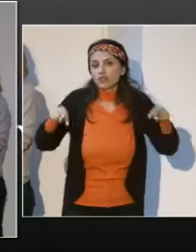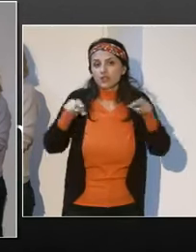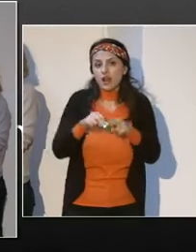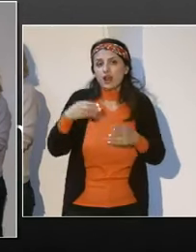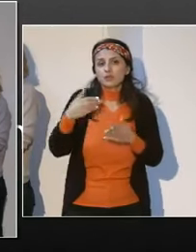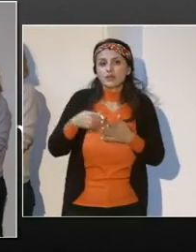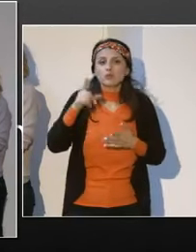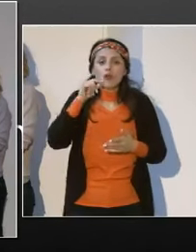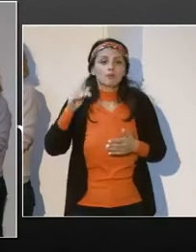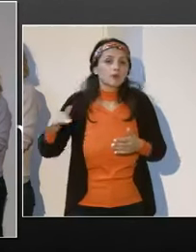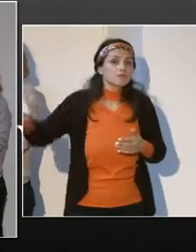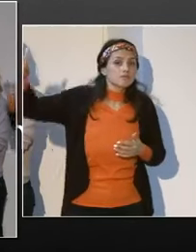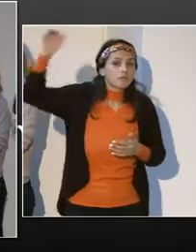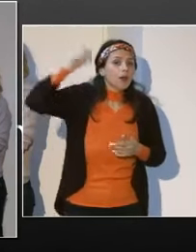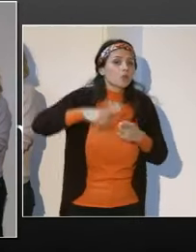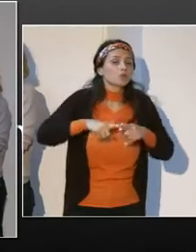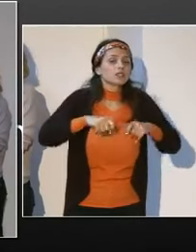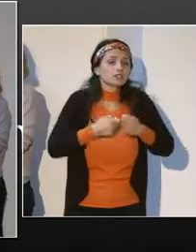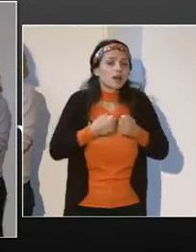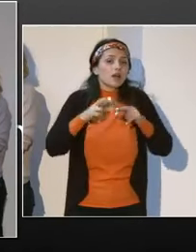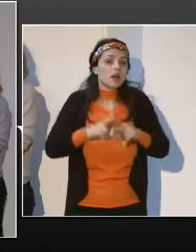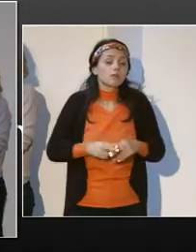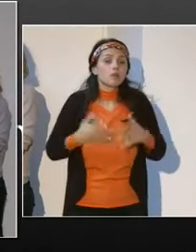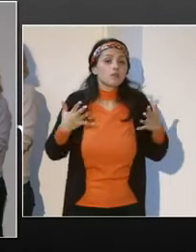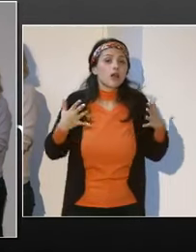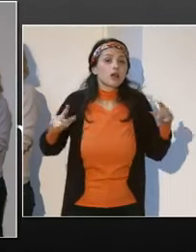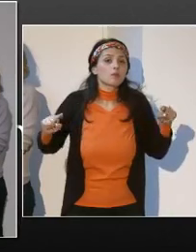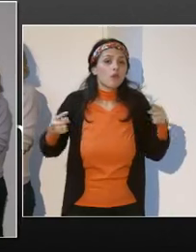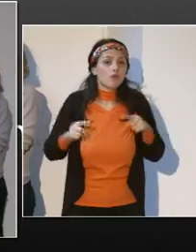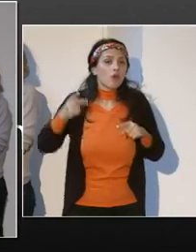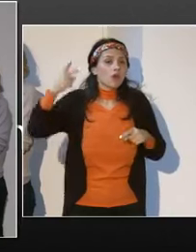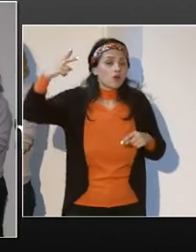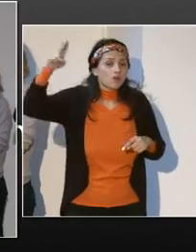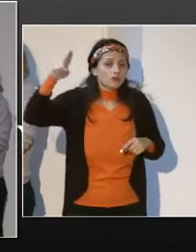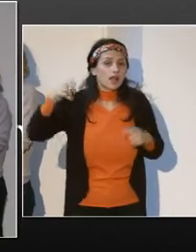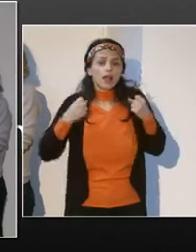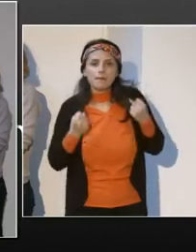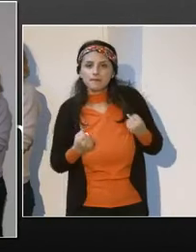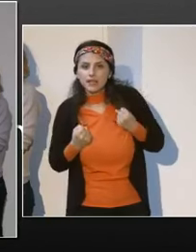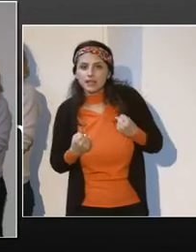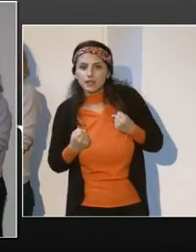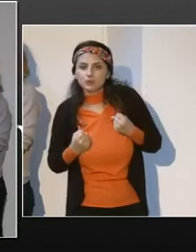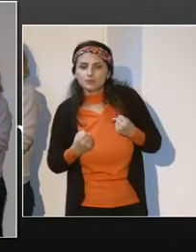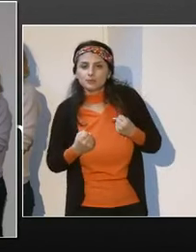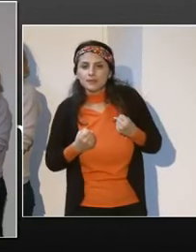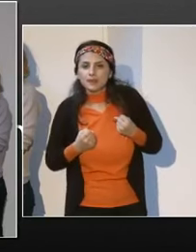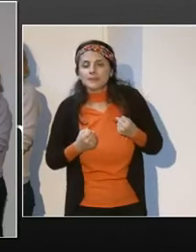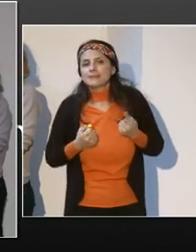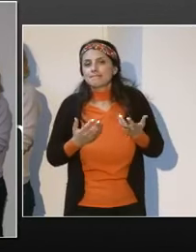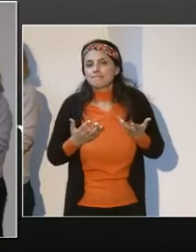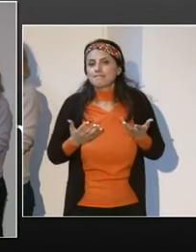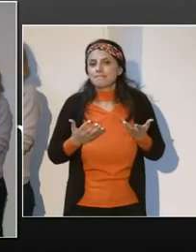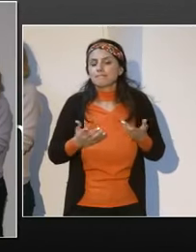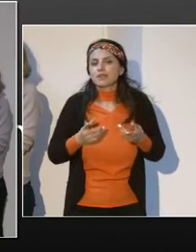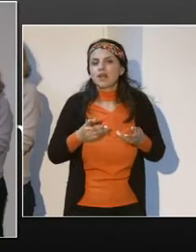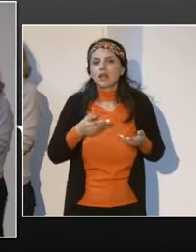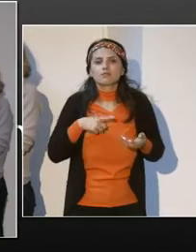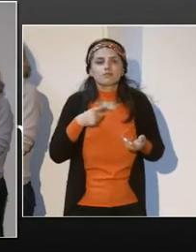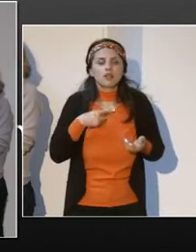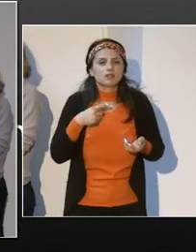adultilor cu dizabilitati care ramane o provocare majora in continuare este aceea ca